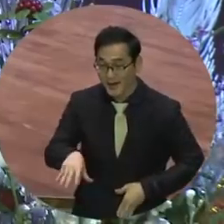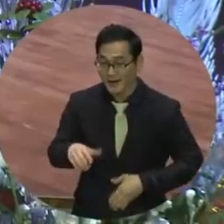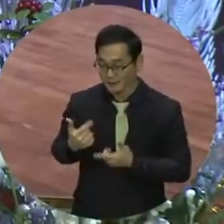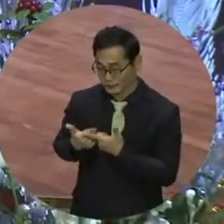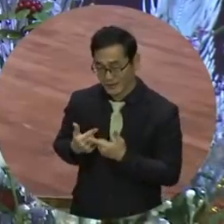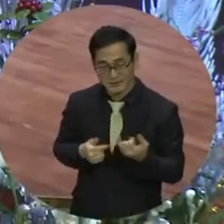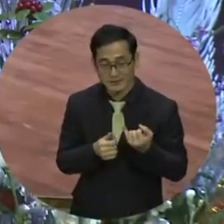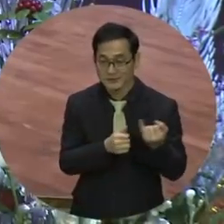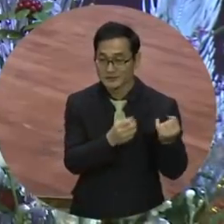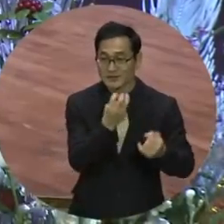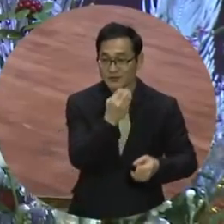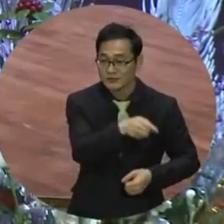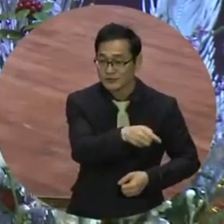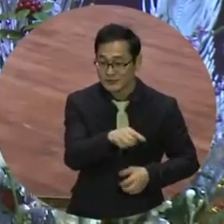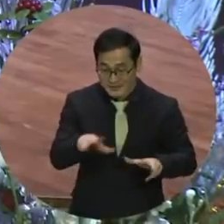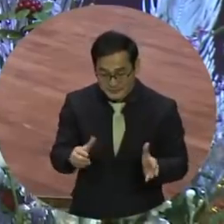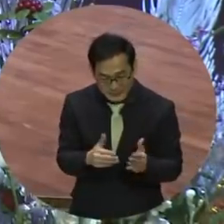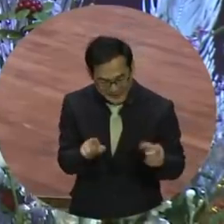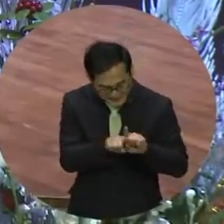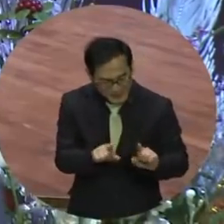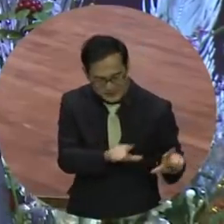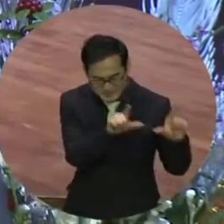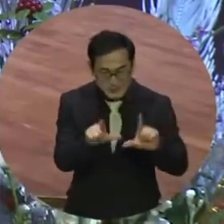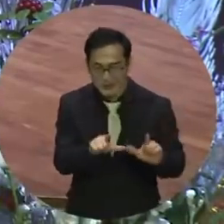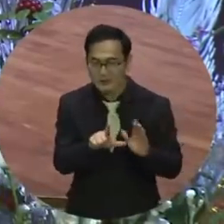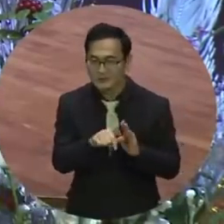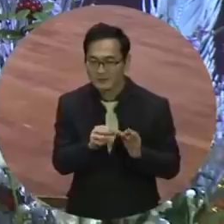지금까지 살면서도 안 맞습니다.